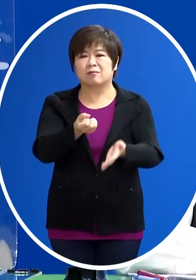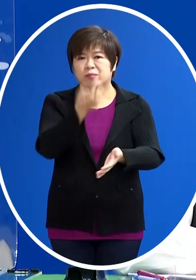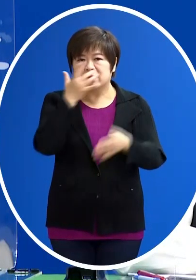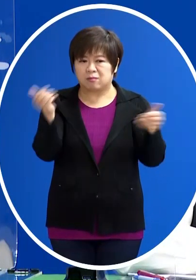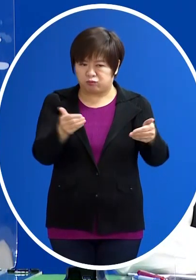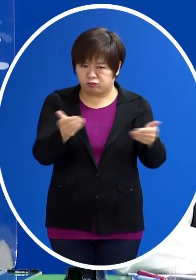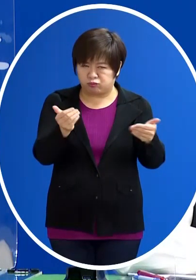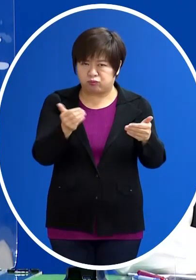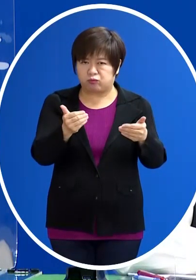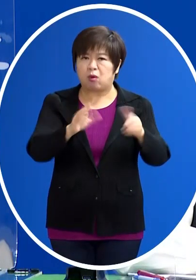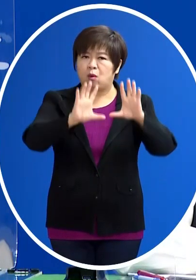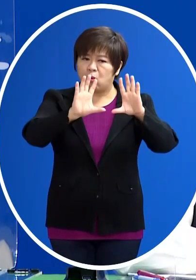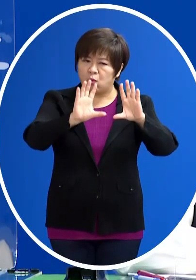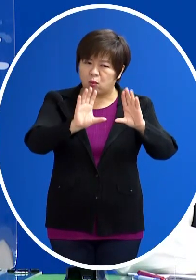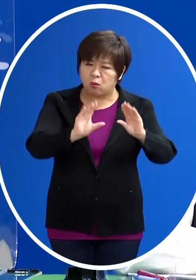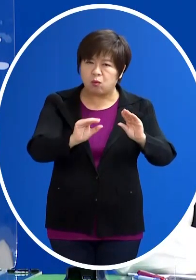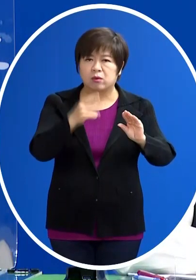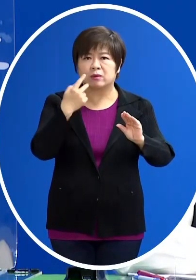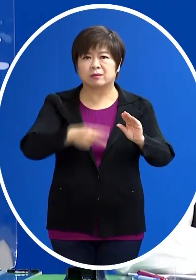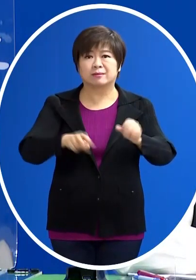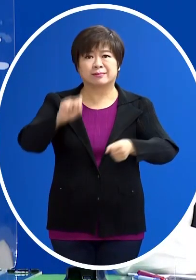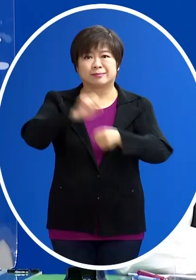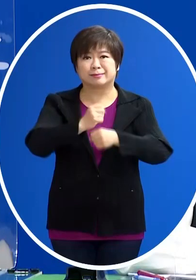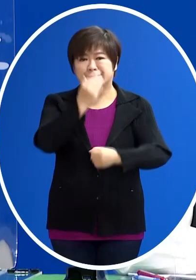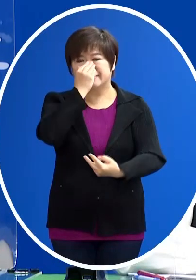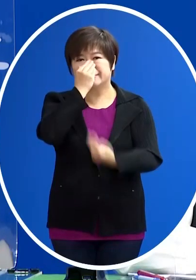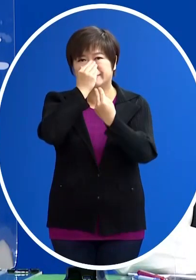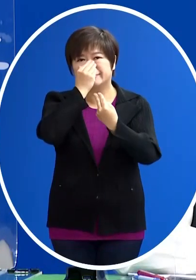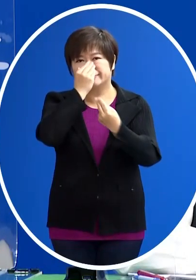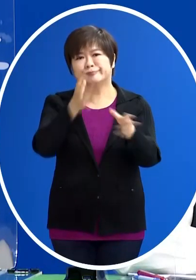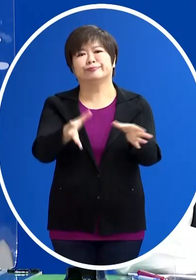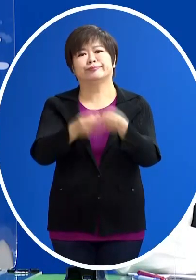况就稳定改善，也没有需要使用氧气来治